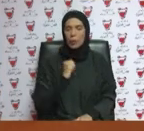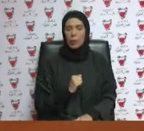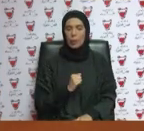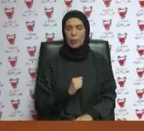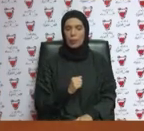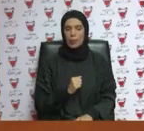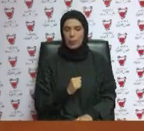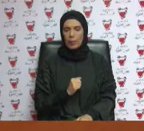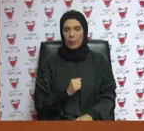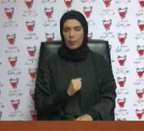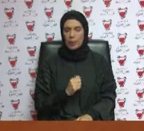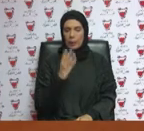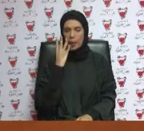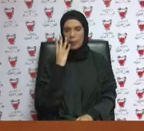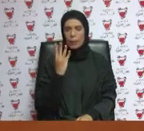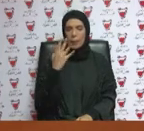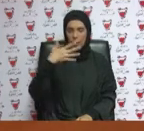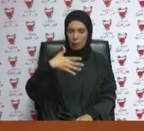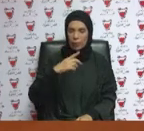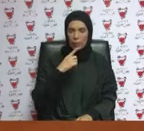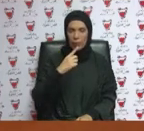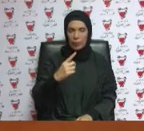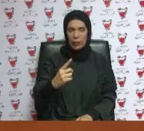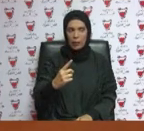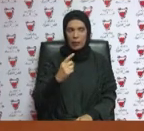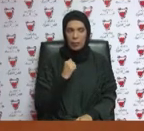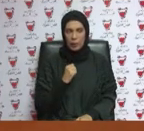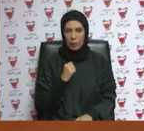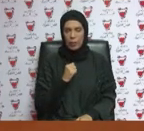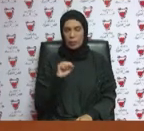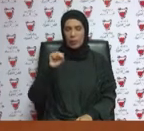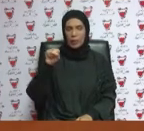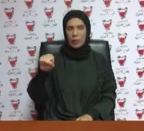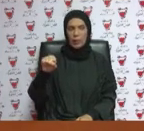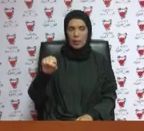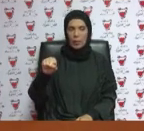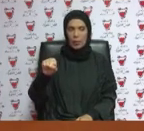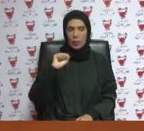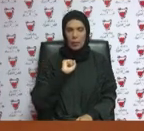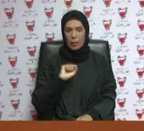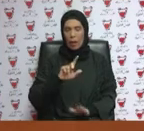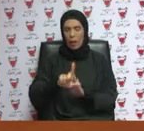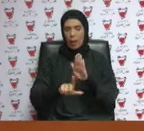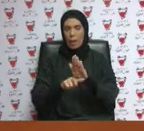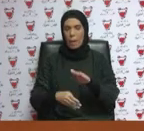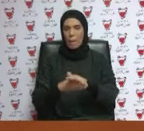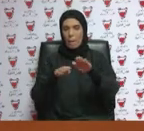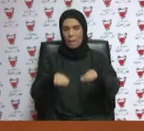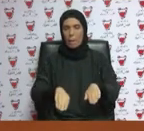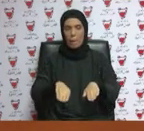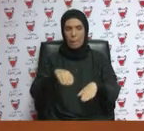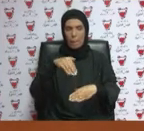رقم 54 لسنة 2002 بشأن اللائحة الداخلية لمجلس